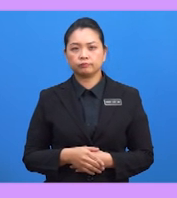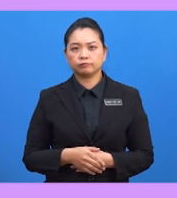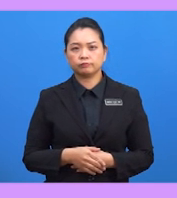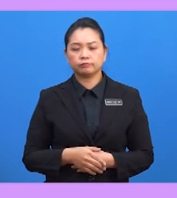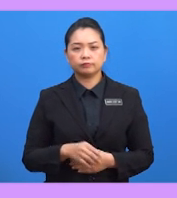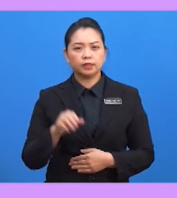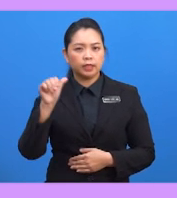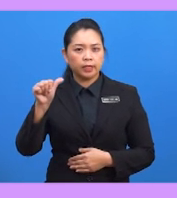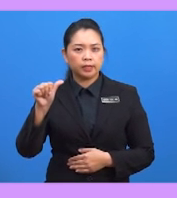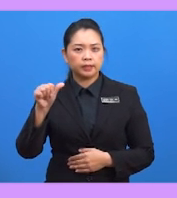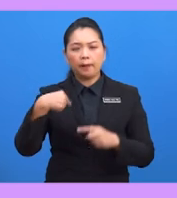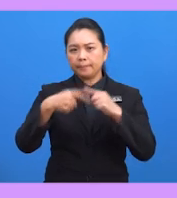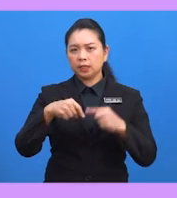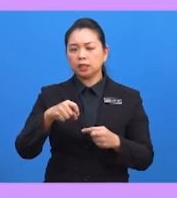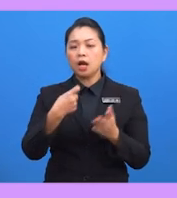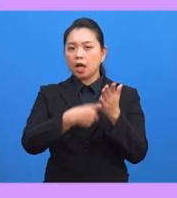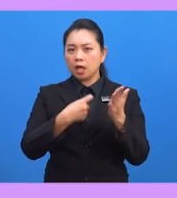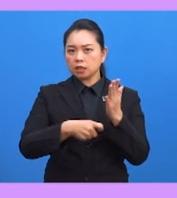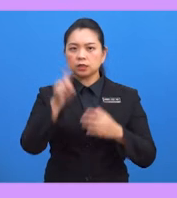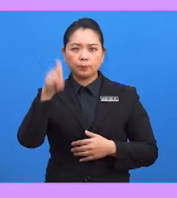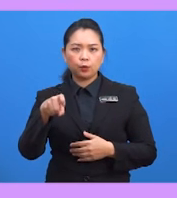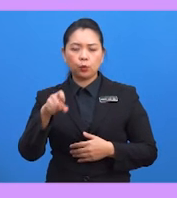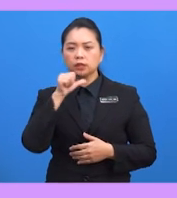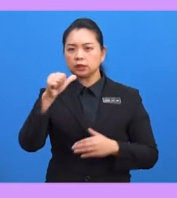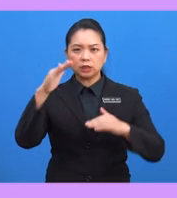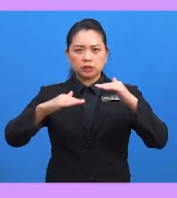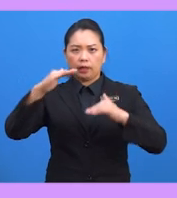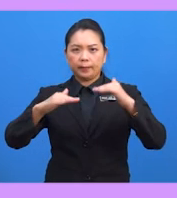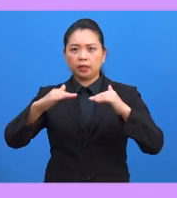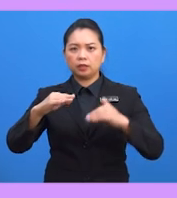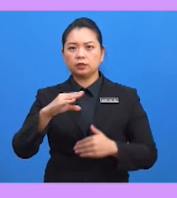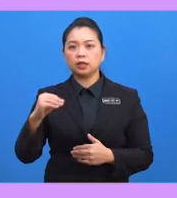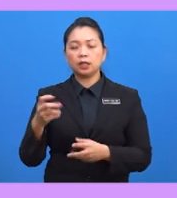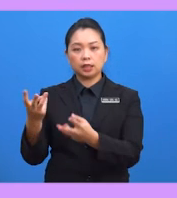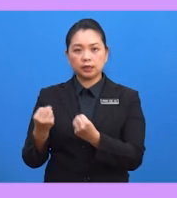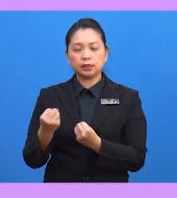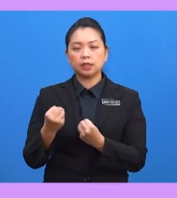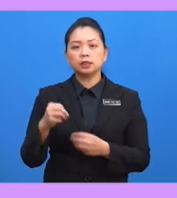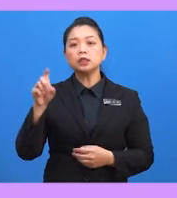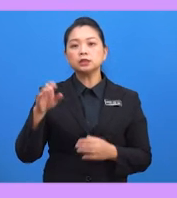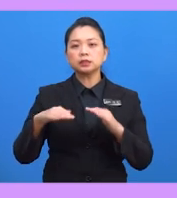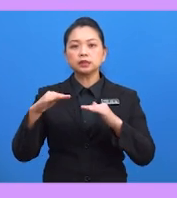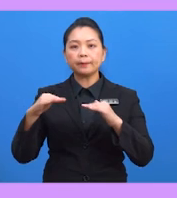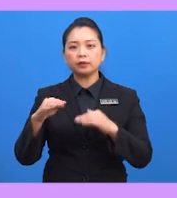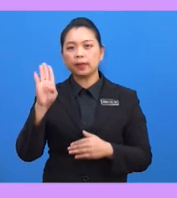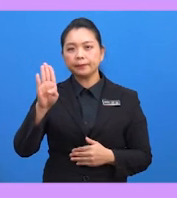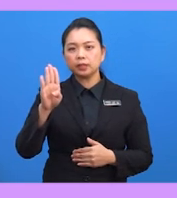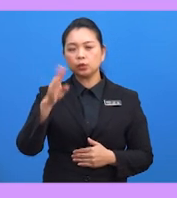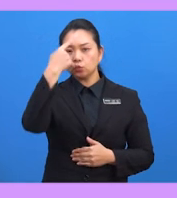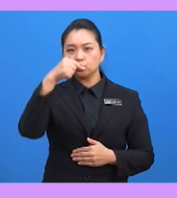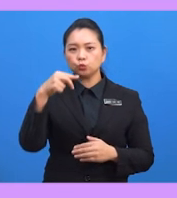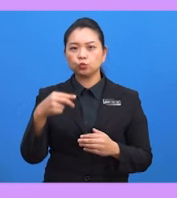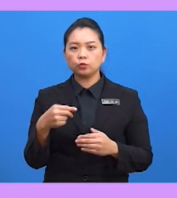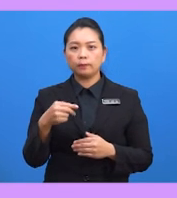barang keperluan tidak stabil manakala barang kehendak stabil. B. Barang keperluan diperlukan